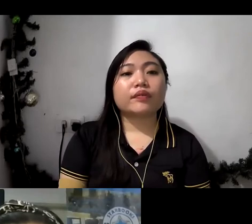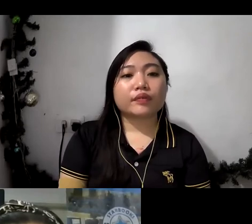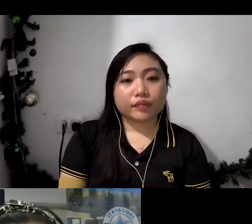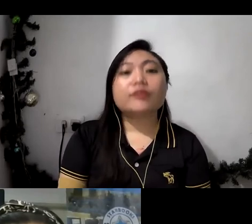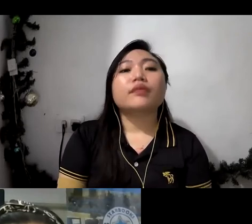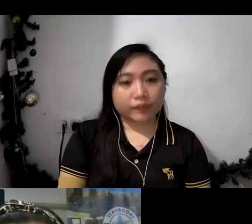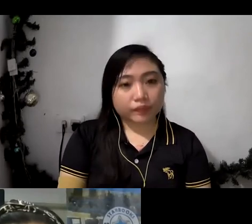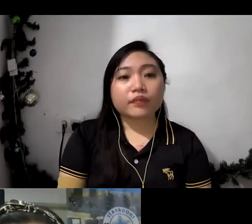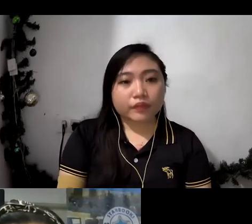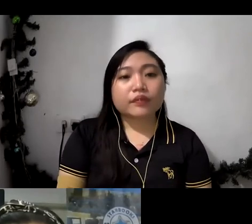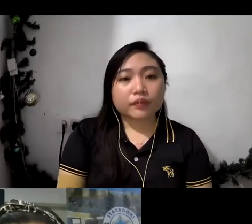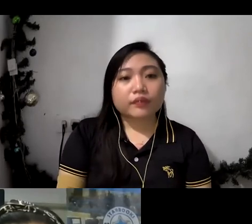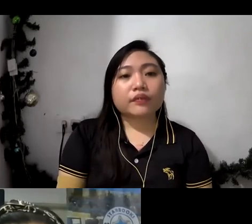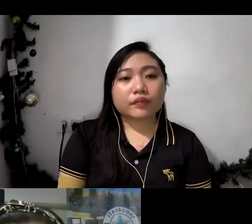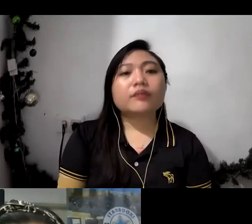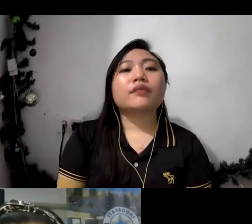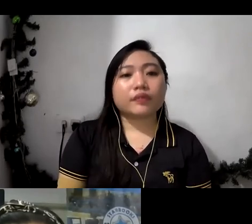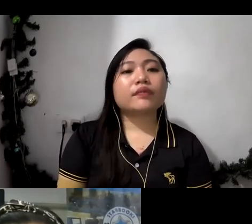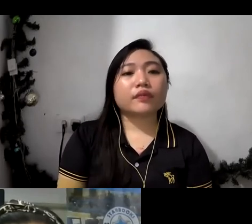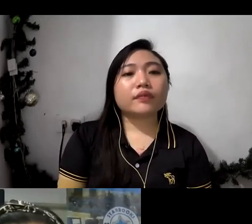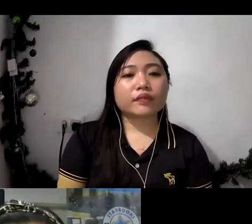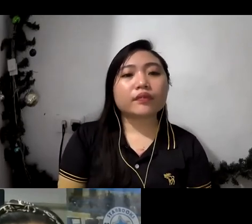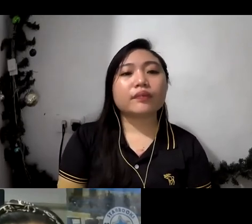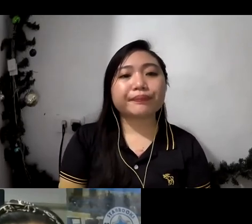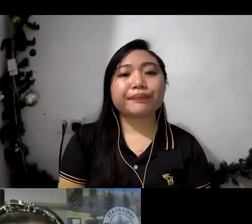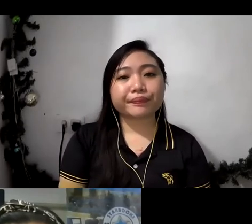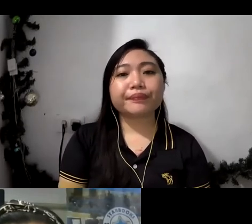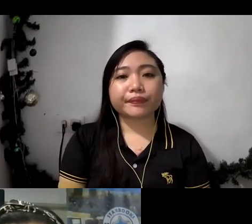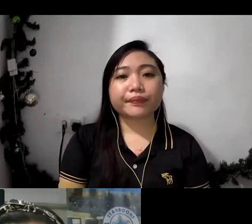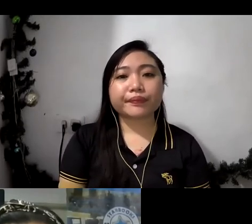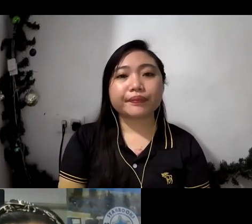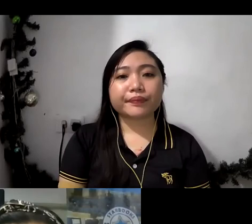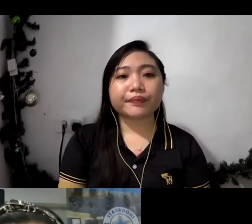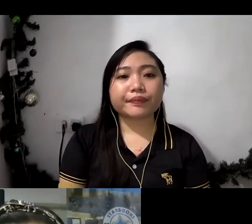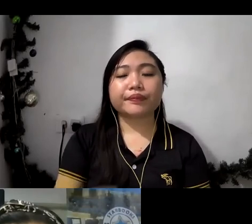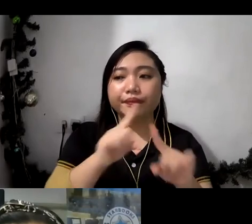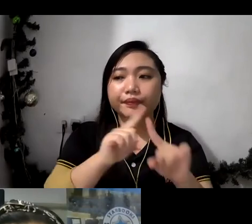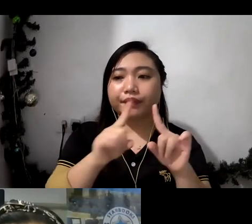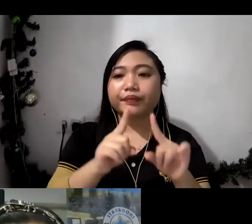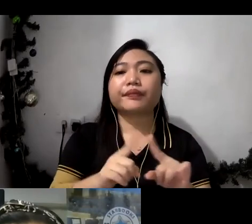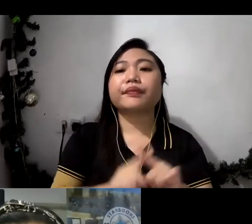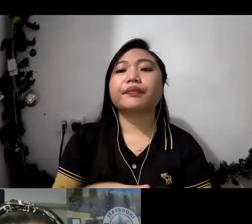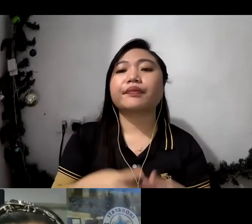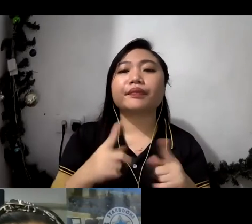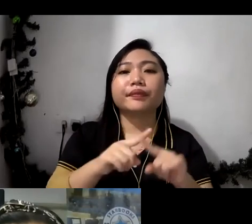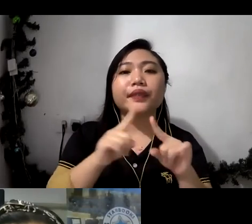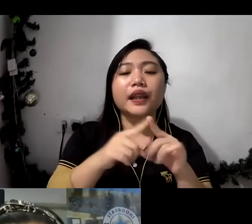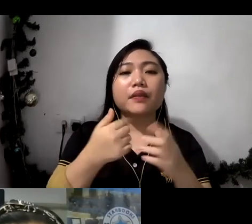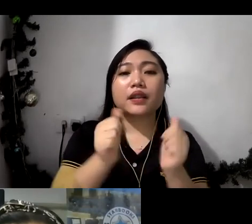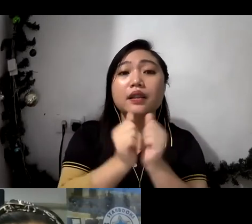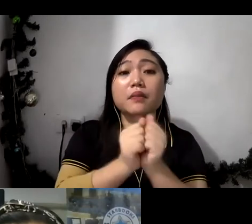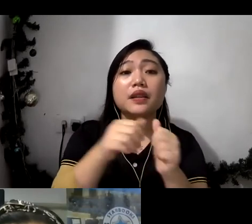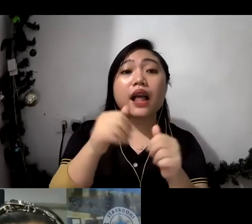verbal, spiritual, and economic. Yan po yung mga dimension ng mga abuse under the anti-bawsi law,